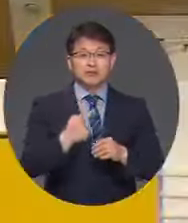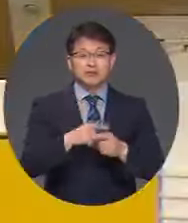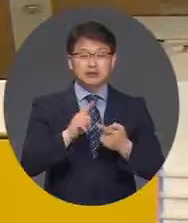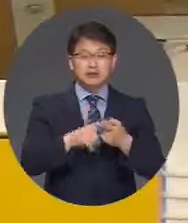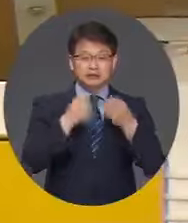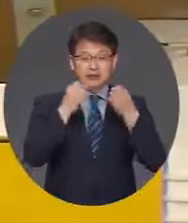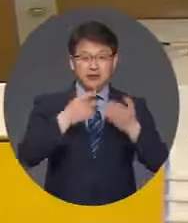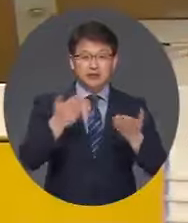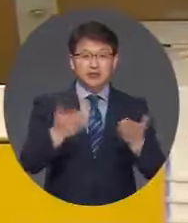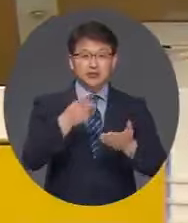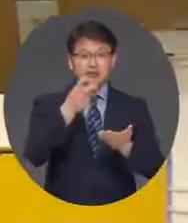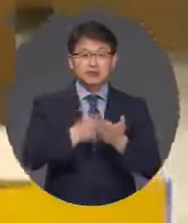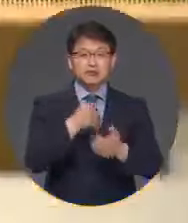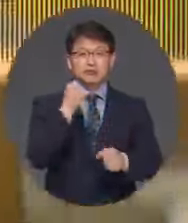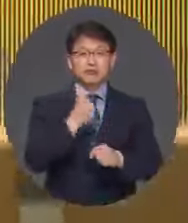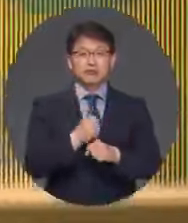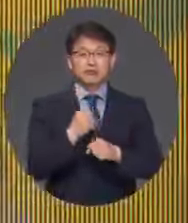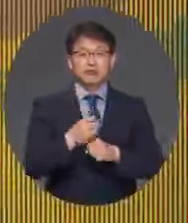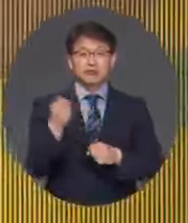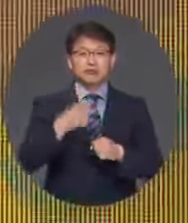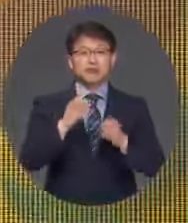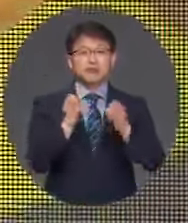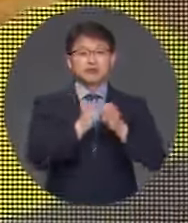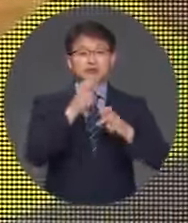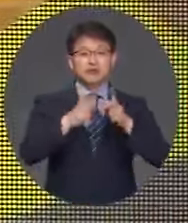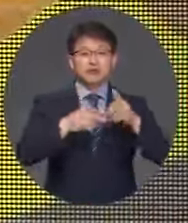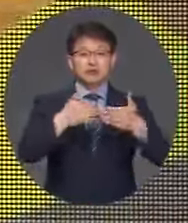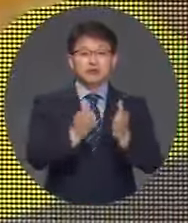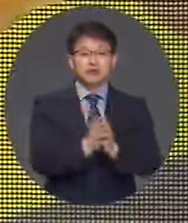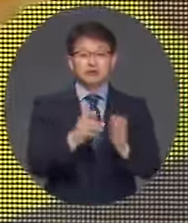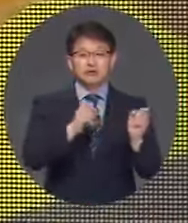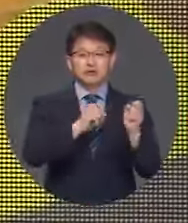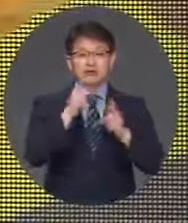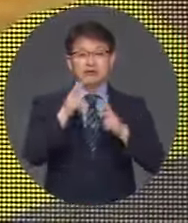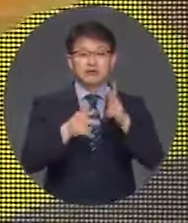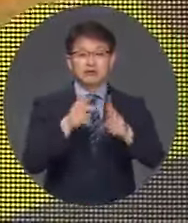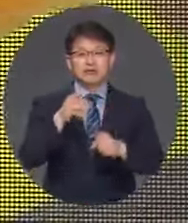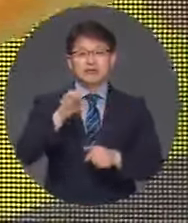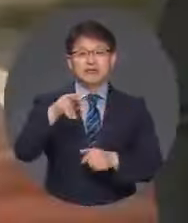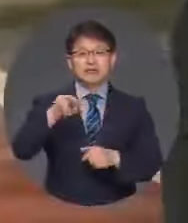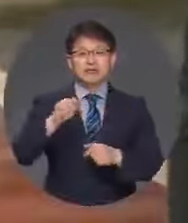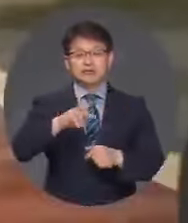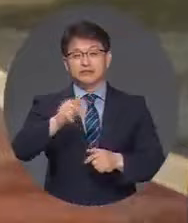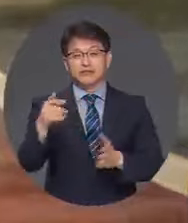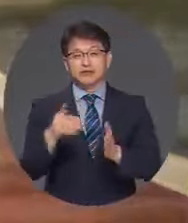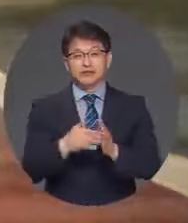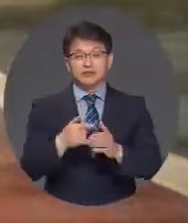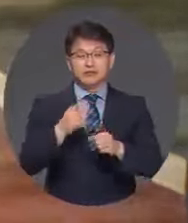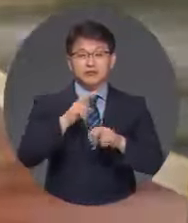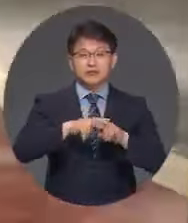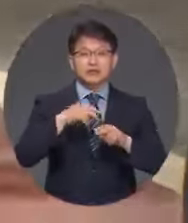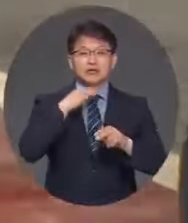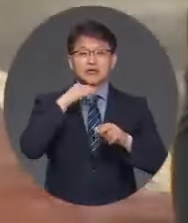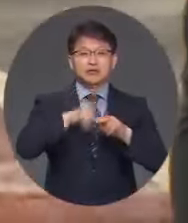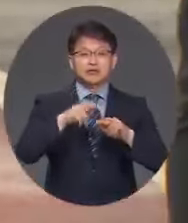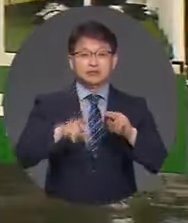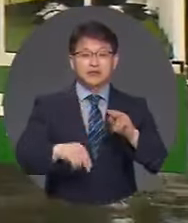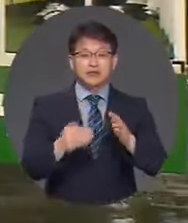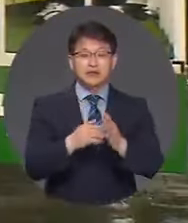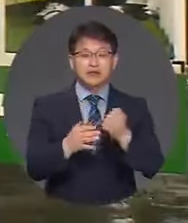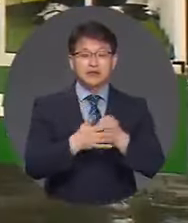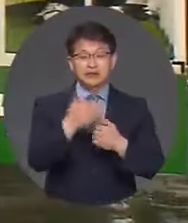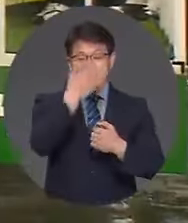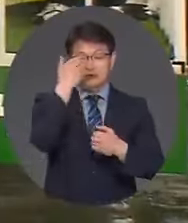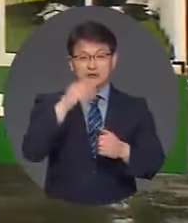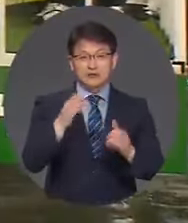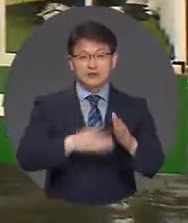신노동법 제정입니다. 또 창원공단을 재생에너지 산업으로 바꾸고 정년 퇴직 빈자리에 청년